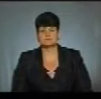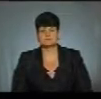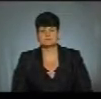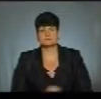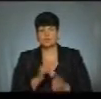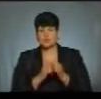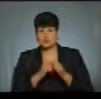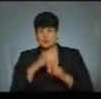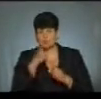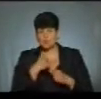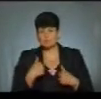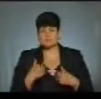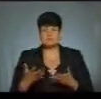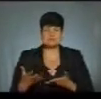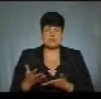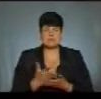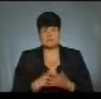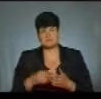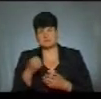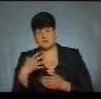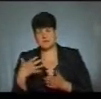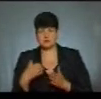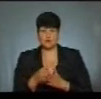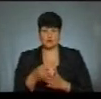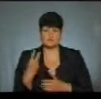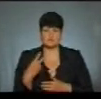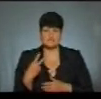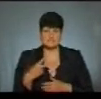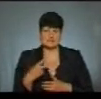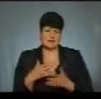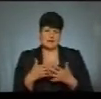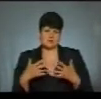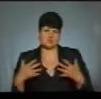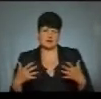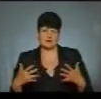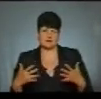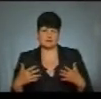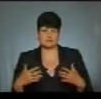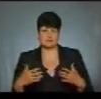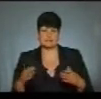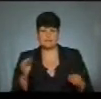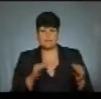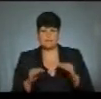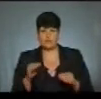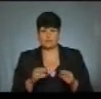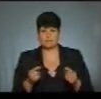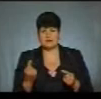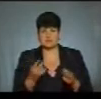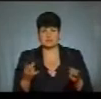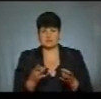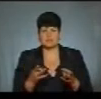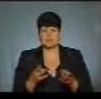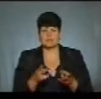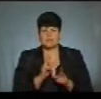Щороку ми збираємо від 15 до 20 речей, наборів першої необхідності, такі кухонні